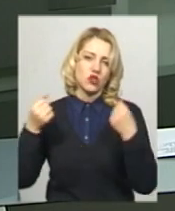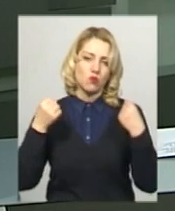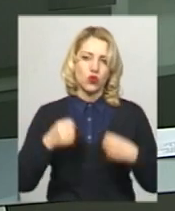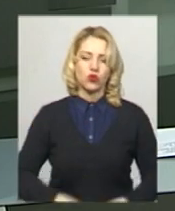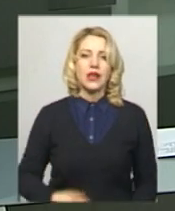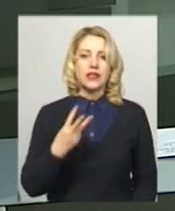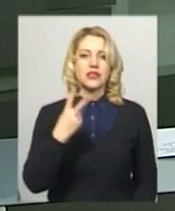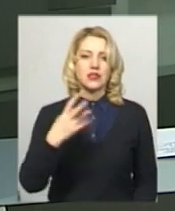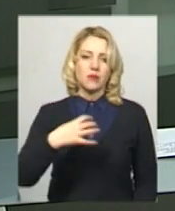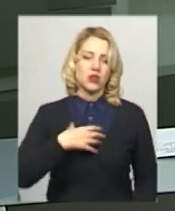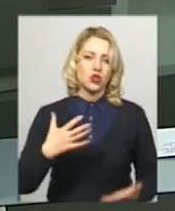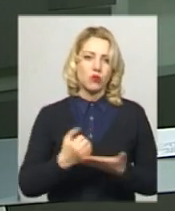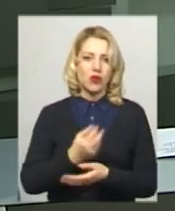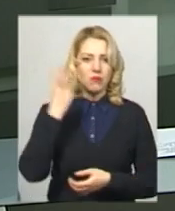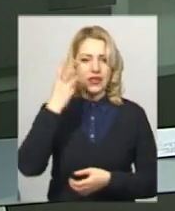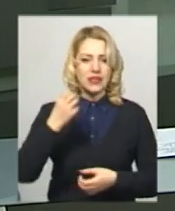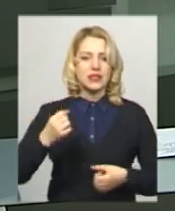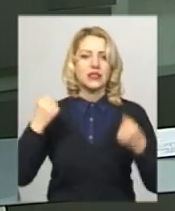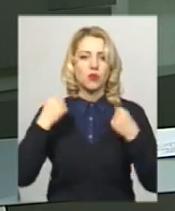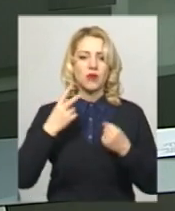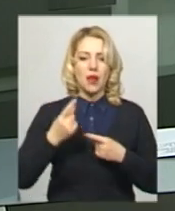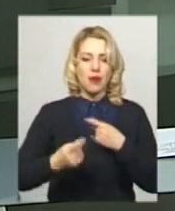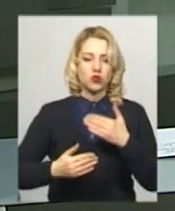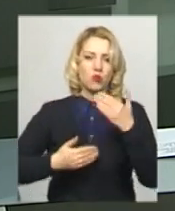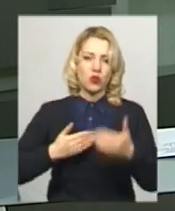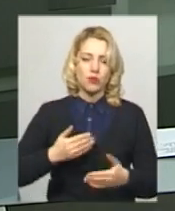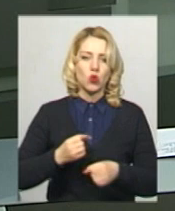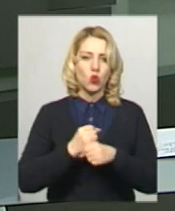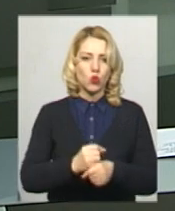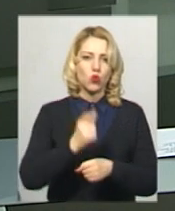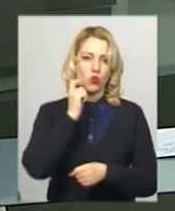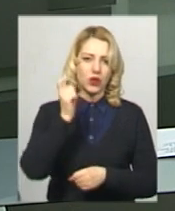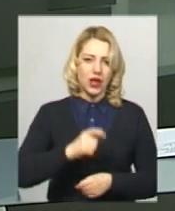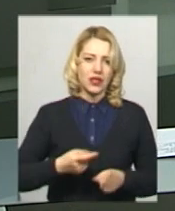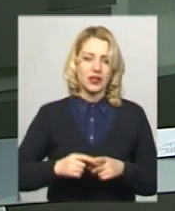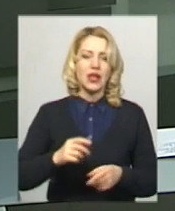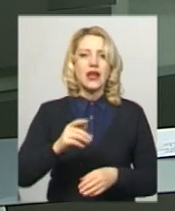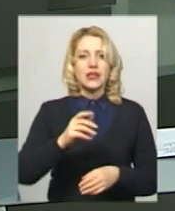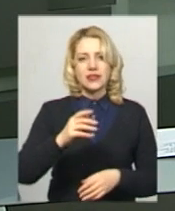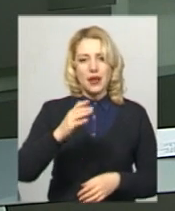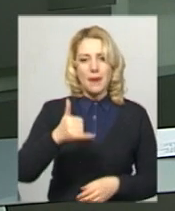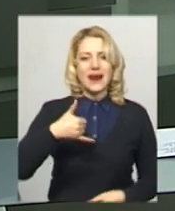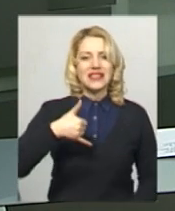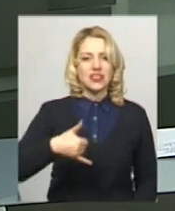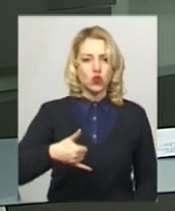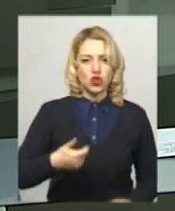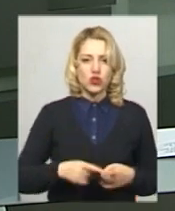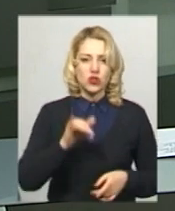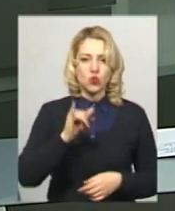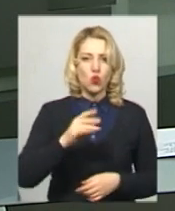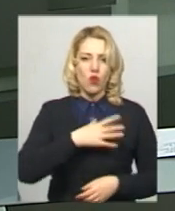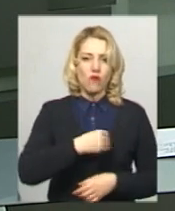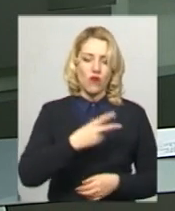32 медалі здобули хмельницькі спортсмени на першому етапі Кубка України з бразильського джиу-джитсу у Львові. Ще 20 – на